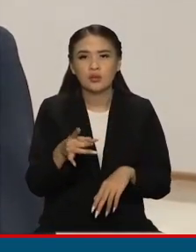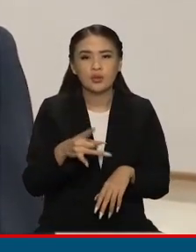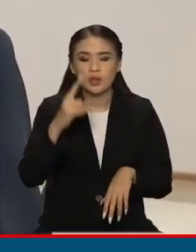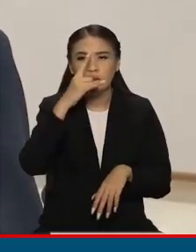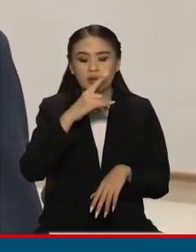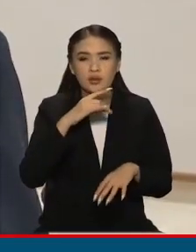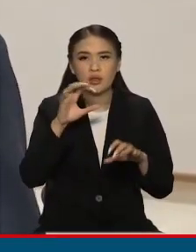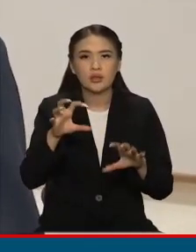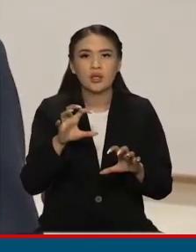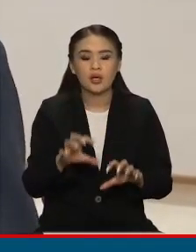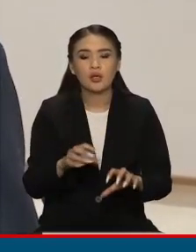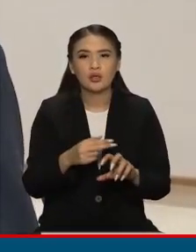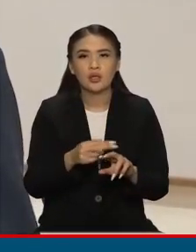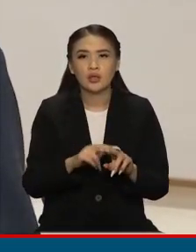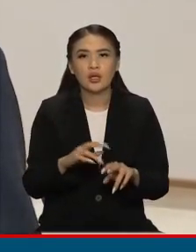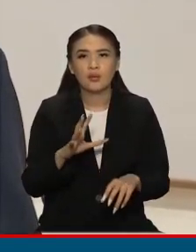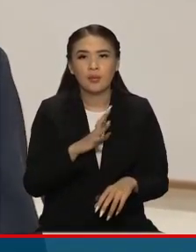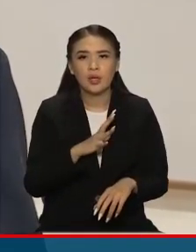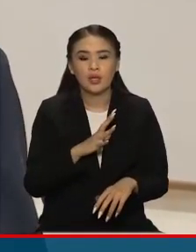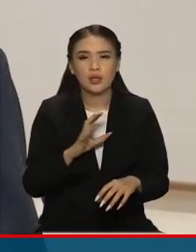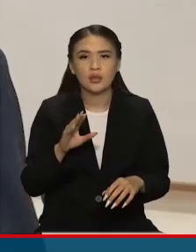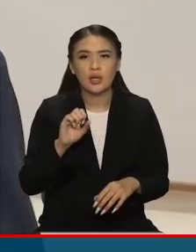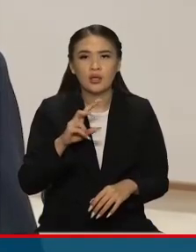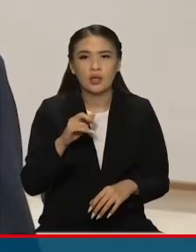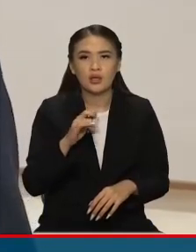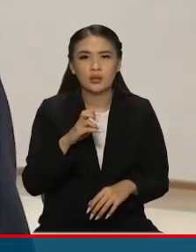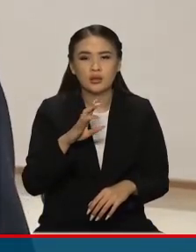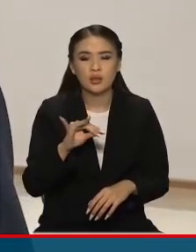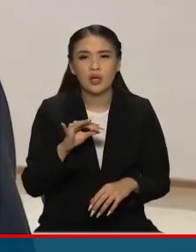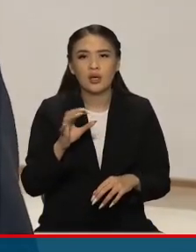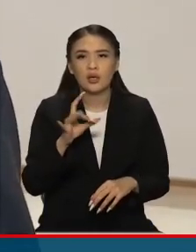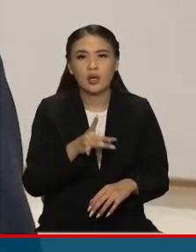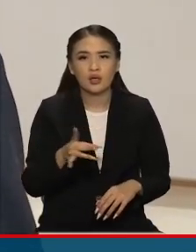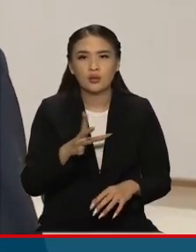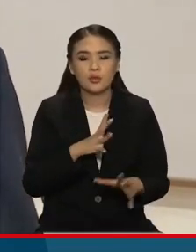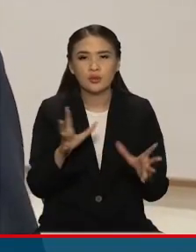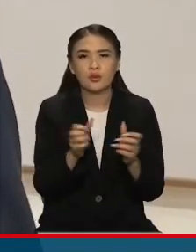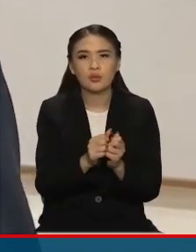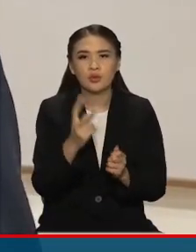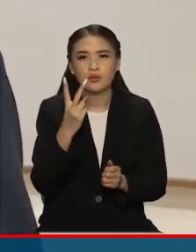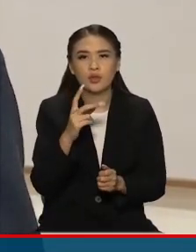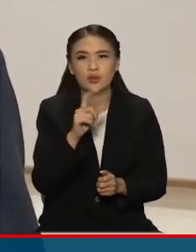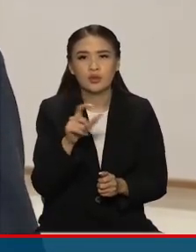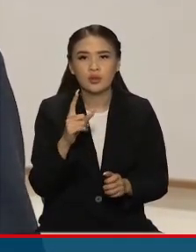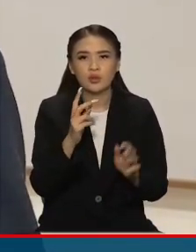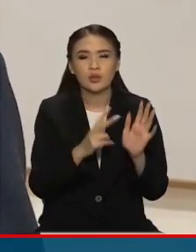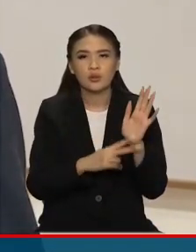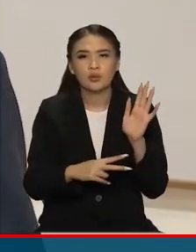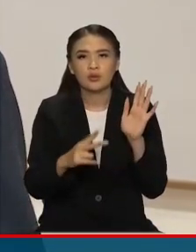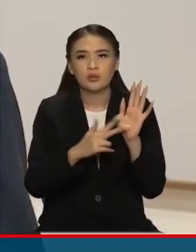ходе оперативно-розыскных мероприятий сотрудниками УП Талгарского района были установлены и задержаны двое граждан 1987